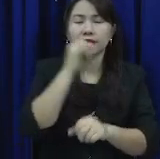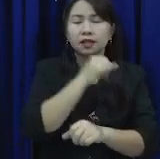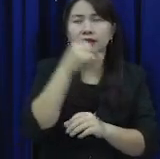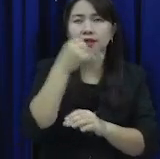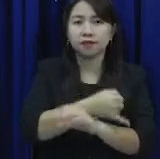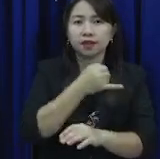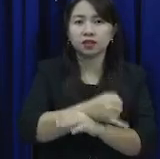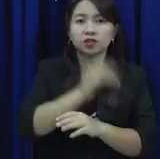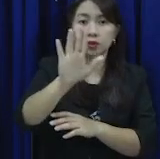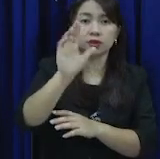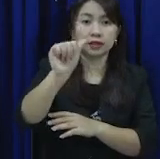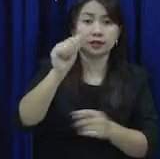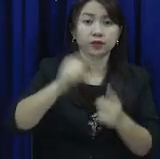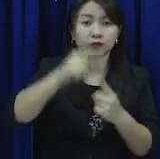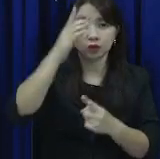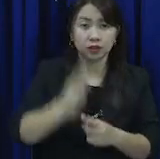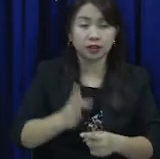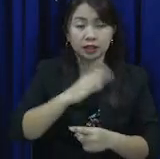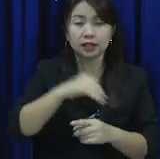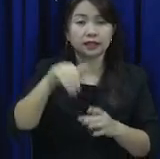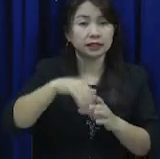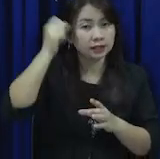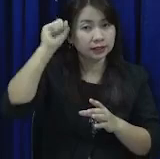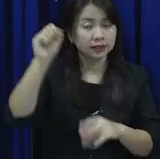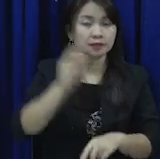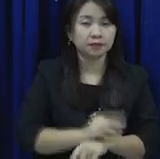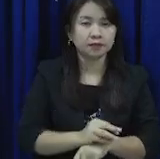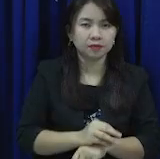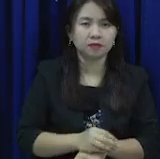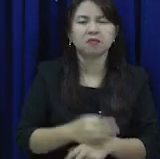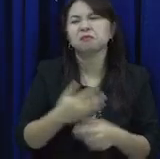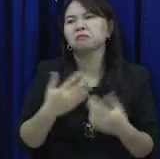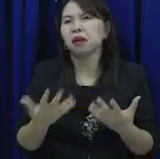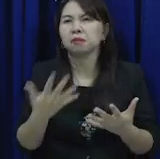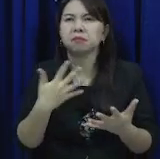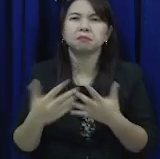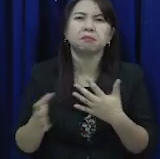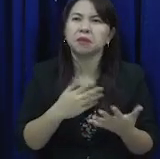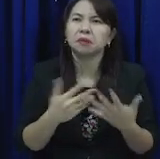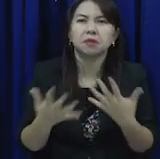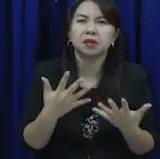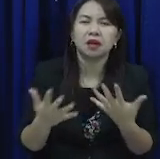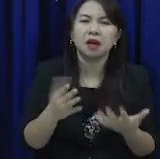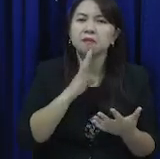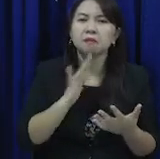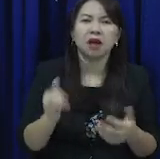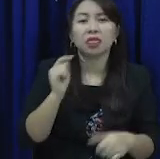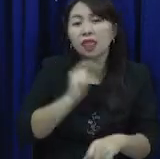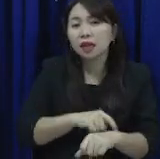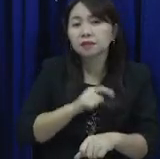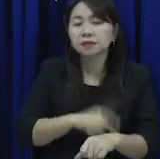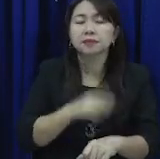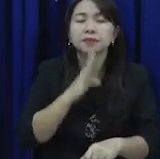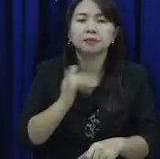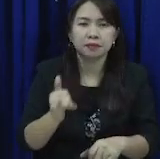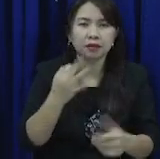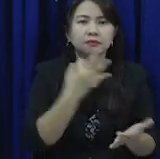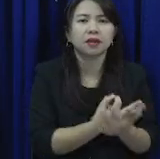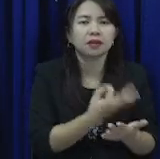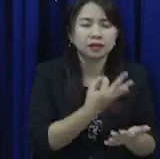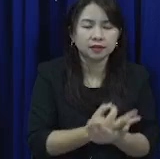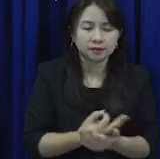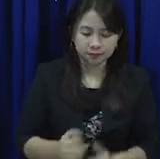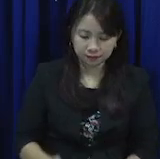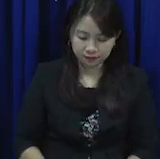God in his Ministry in his work whether by effort by time by by money you see